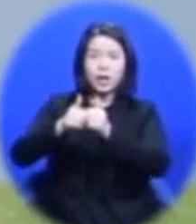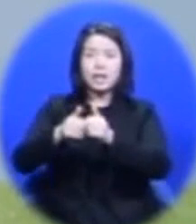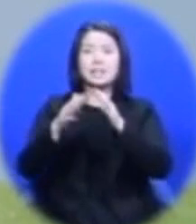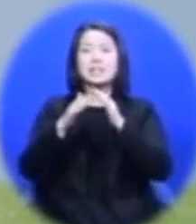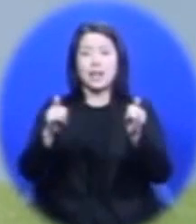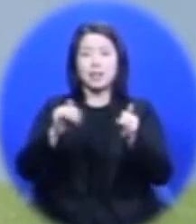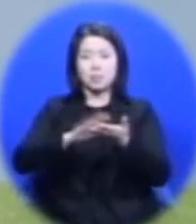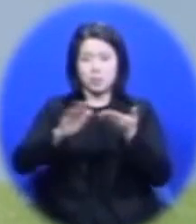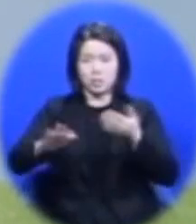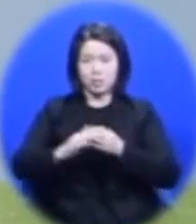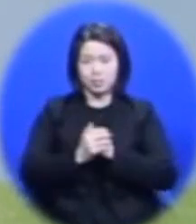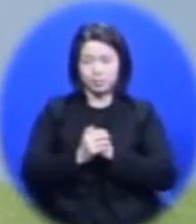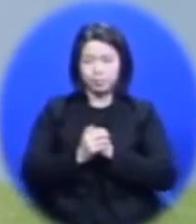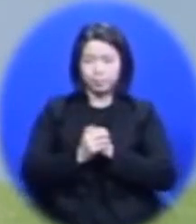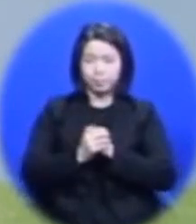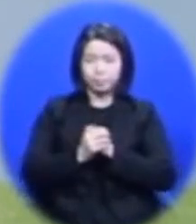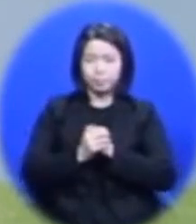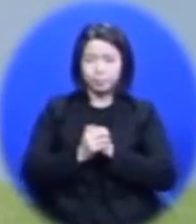사람들이었습니다.